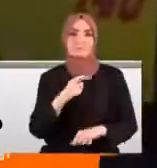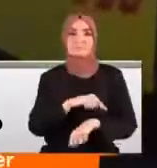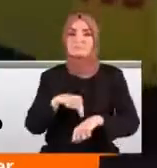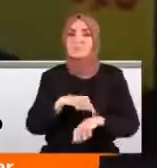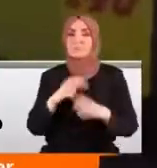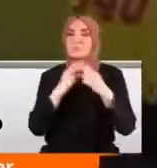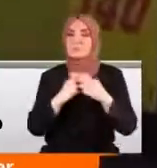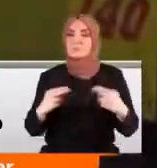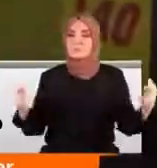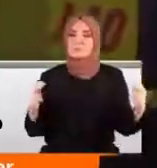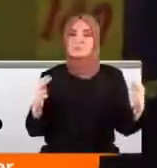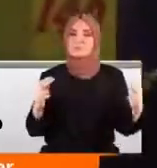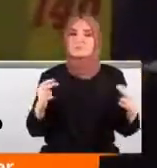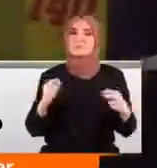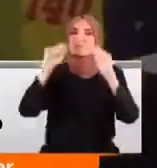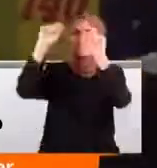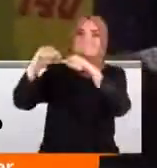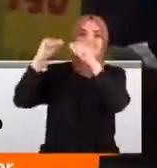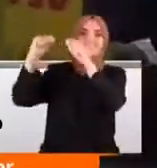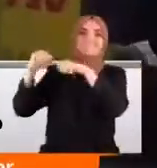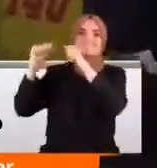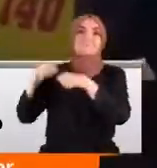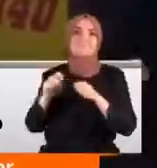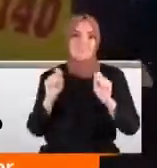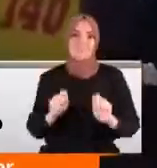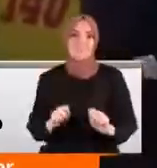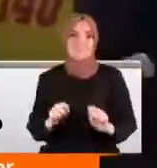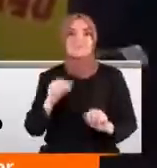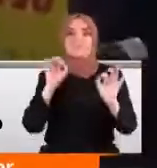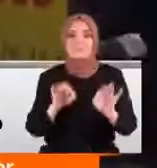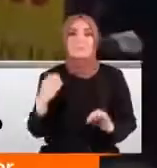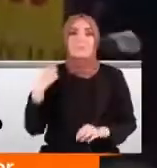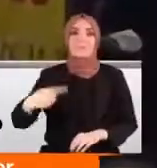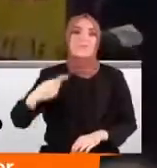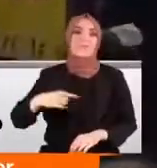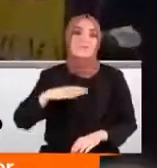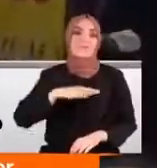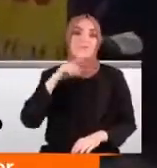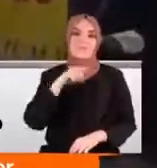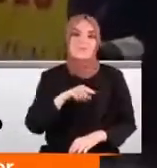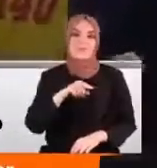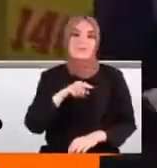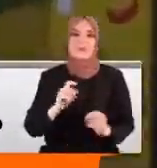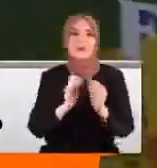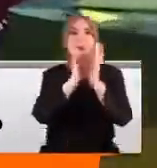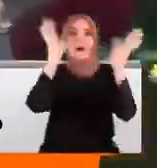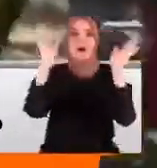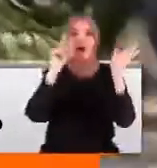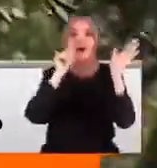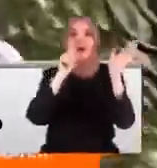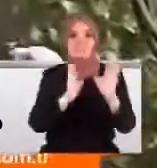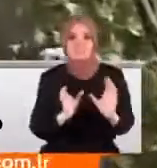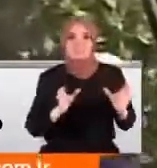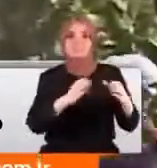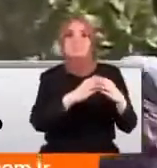toplanırdı. Artık teknolojiyle birlikte işte bu makinede devrede ağacın gövdesine sarılıyor ve ağacı